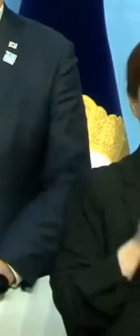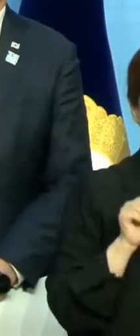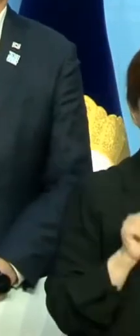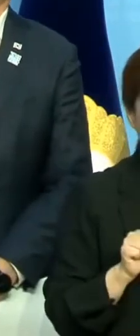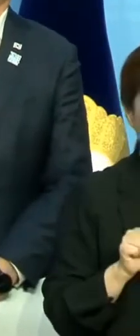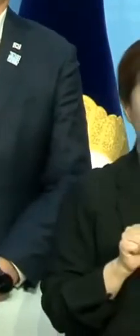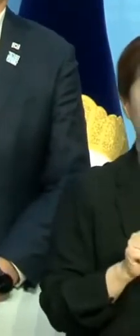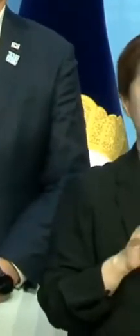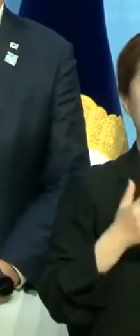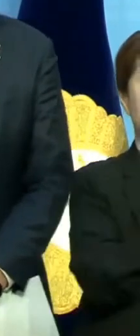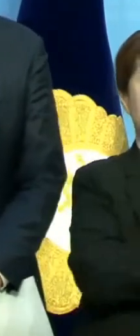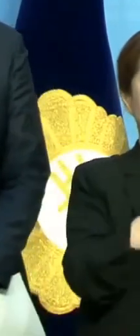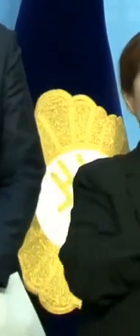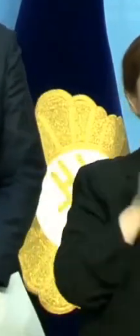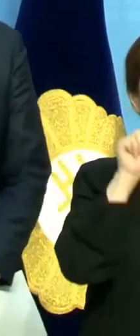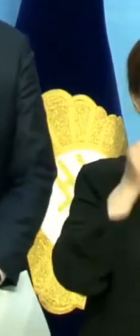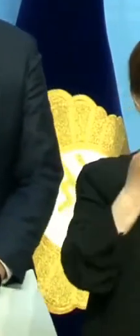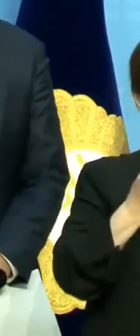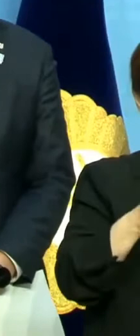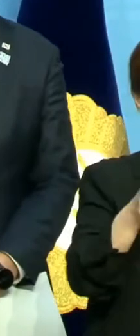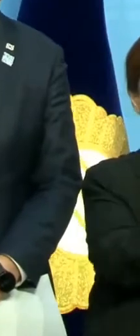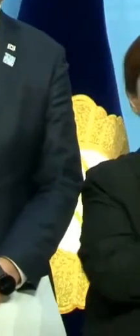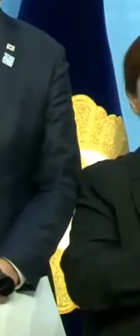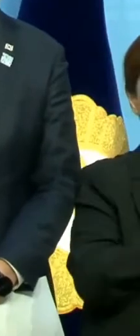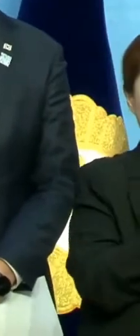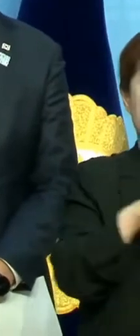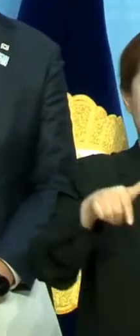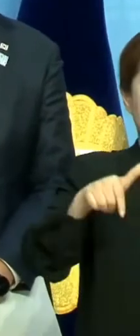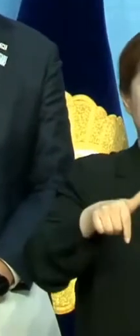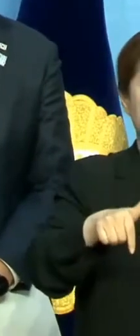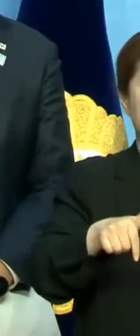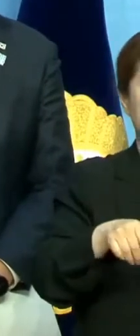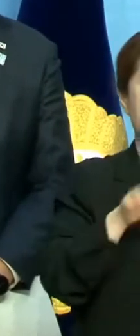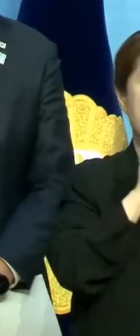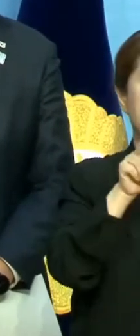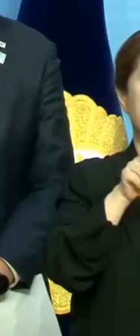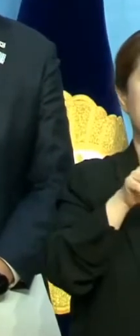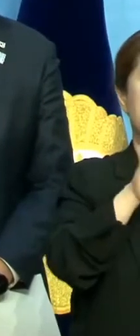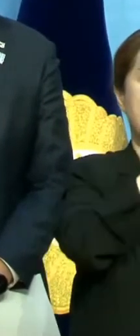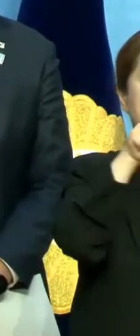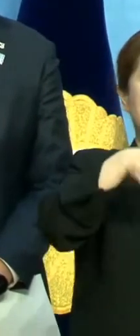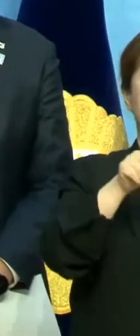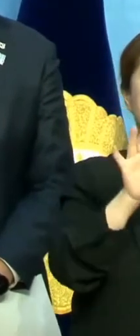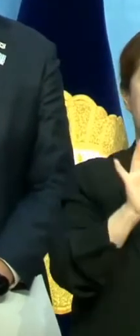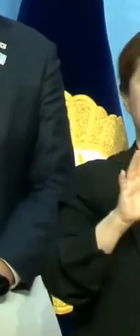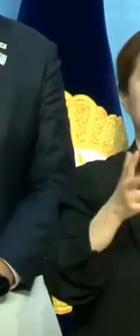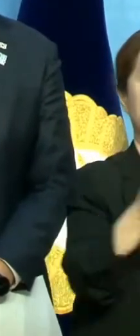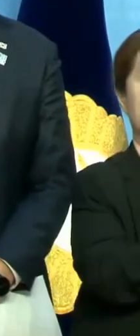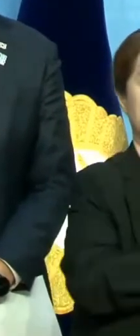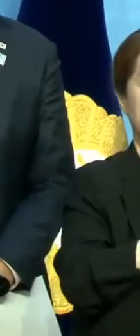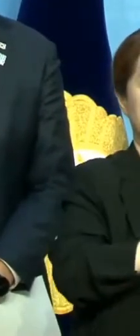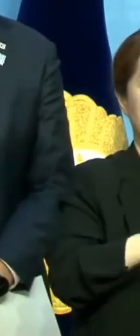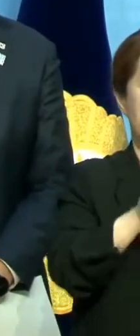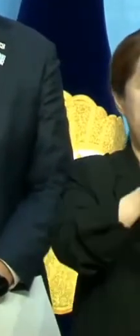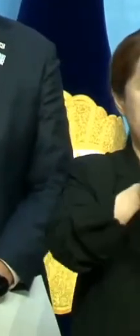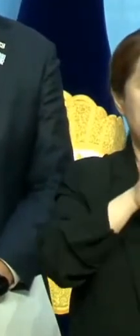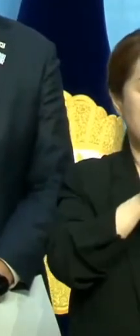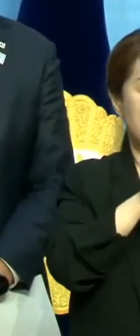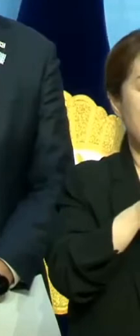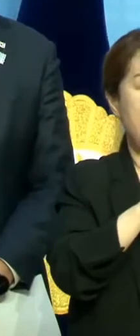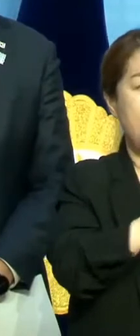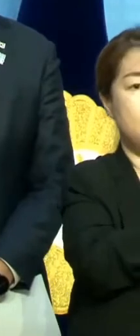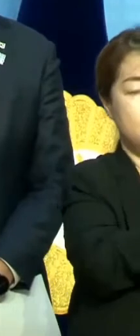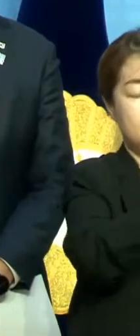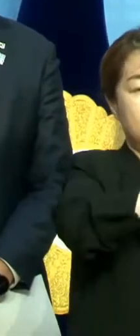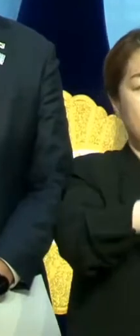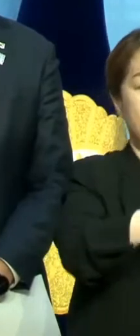안녕하십니까. 국회 문화체육관광위원회 여당 간사를 맡고 있는 파주시의 국회의원 박정입니다. 언론을 통해서 알려진